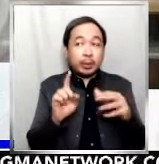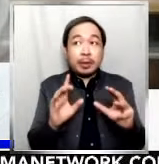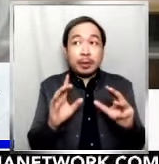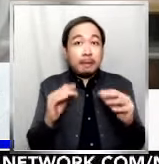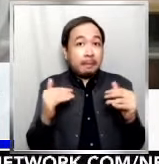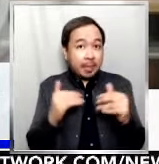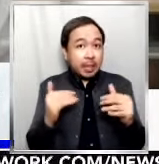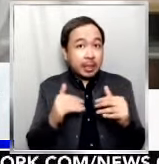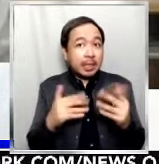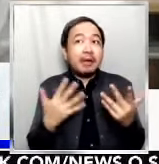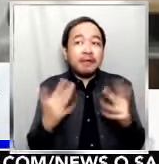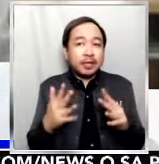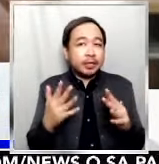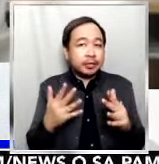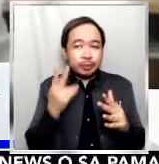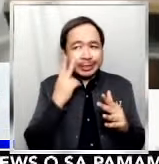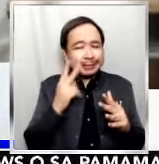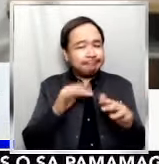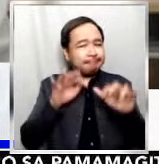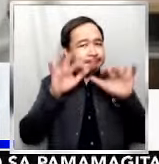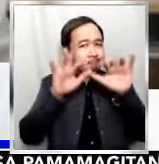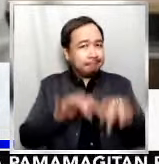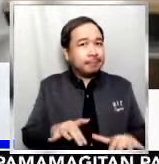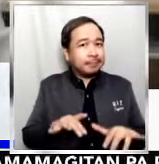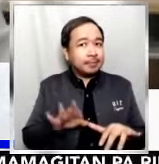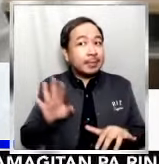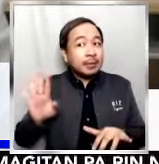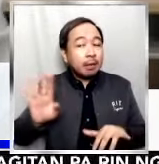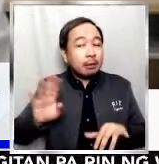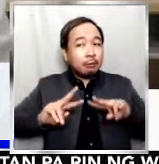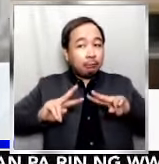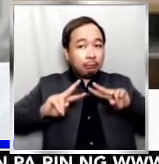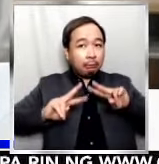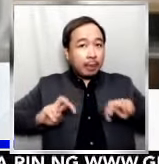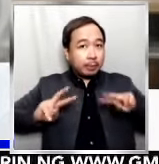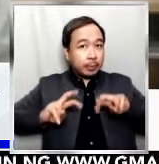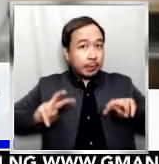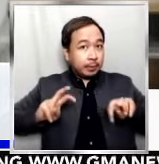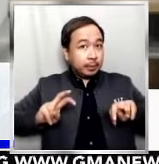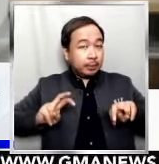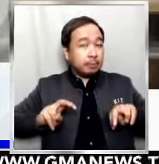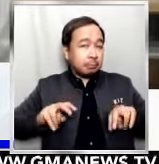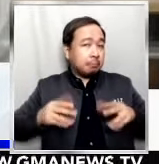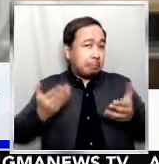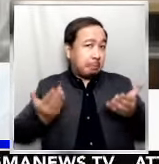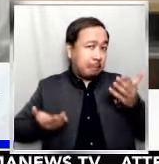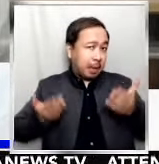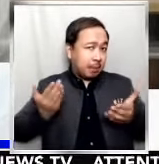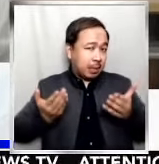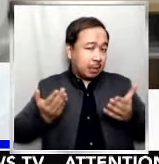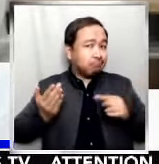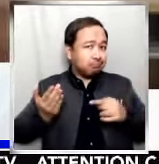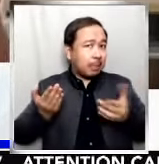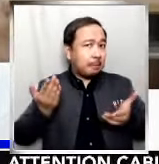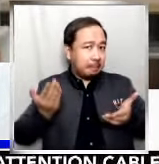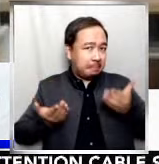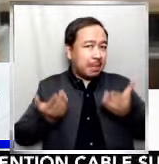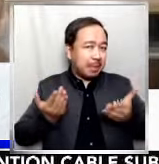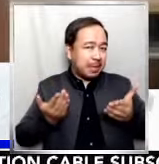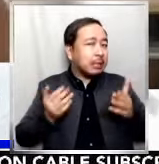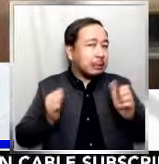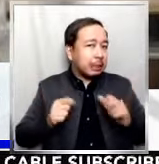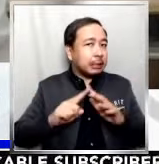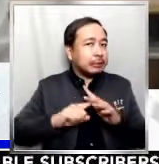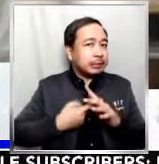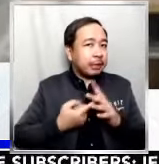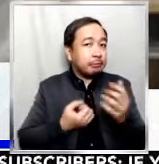their presentation na base sa kanilang pag-aaral, maari ang sabi nila, maaring magbigay na ng booster doses for healthcare